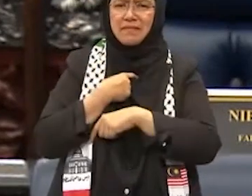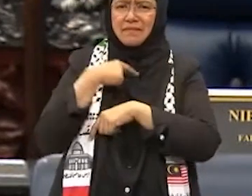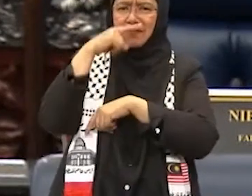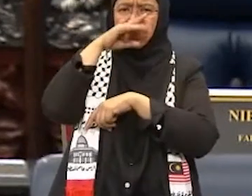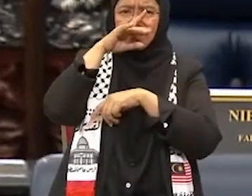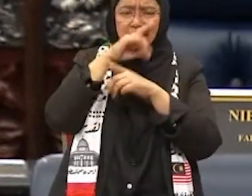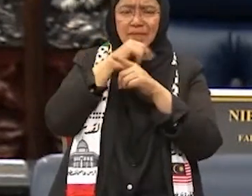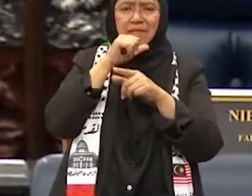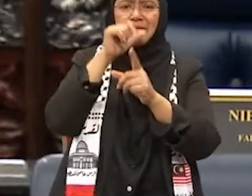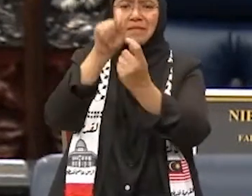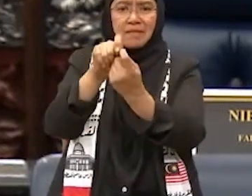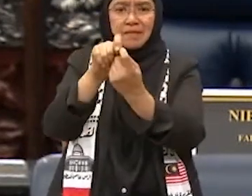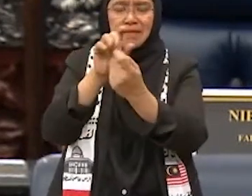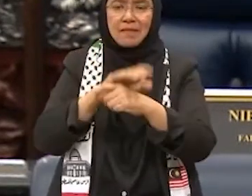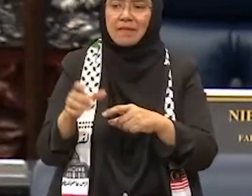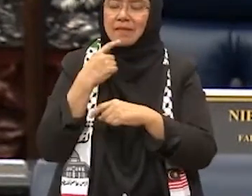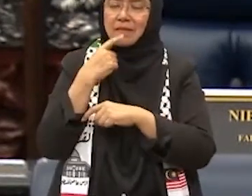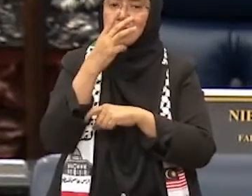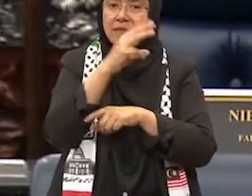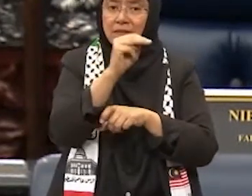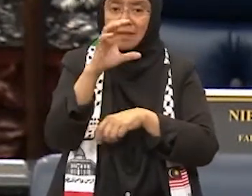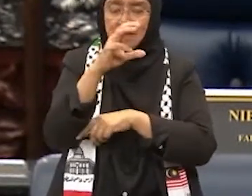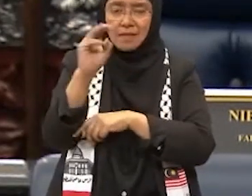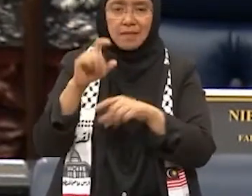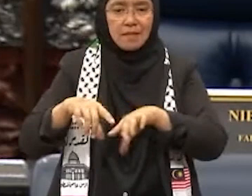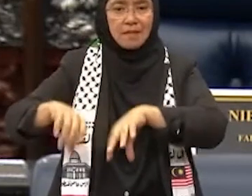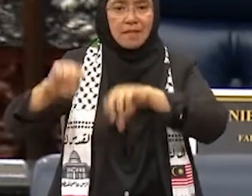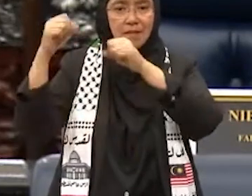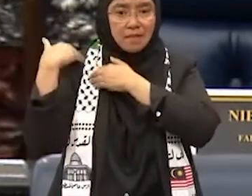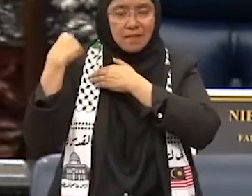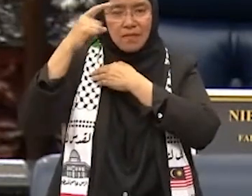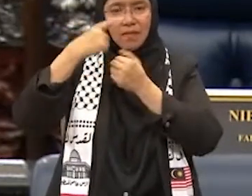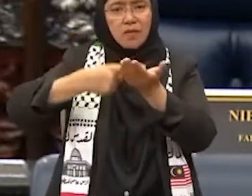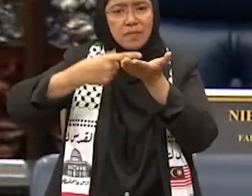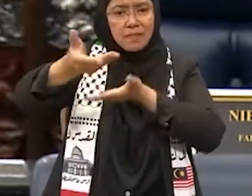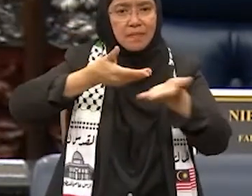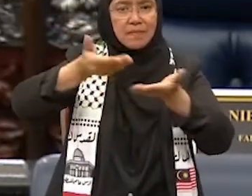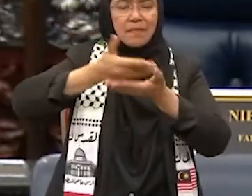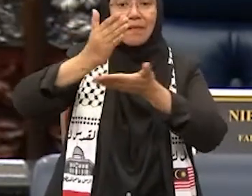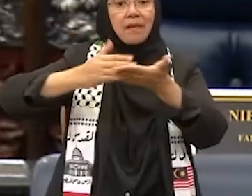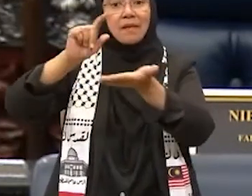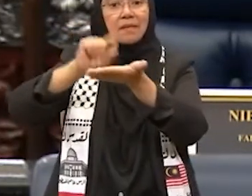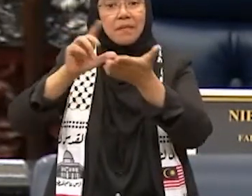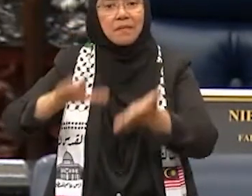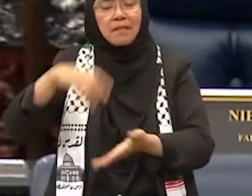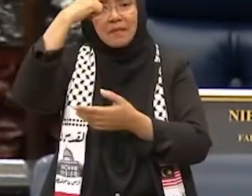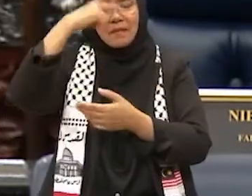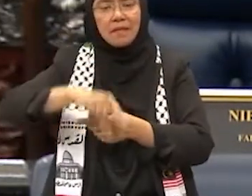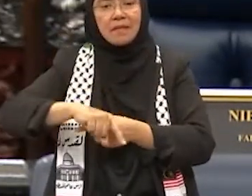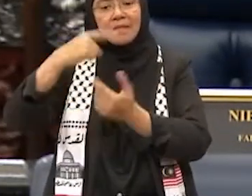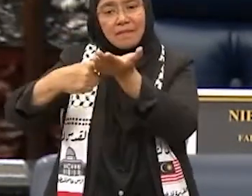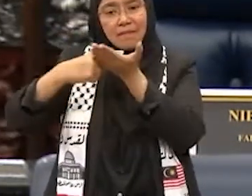libat urus bersama organisasi media bagi membincangkan isu-isu yang Berbangkit inisiatif-inisiatif ini dilaksana secara